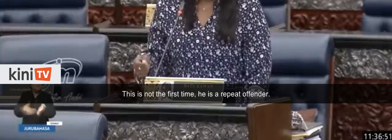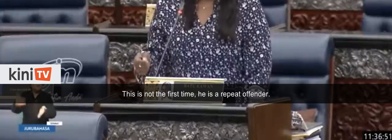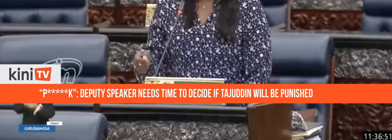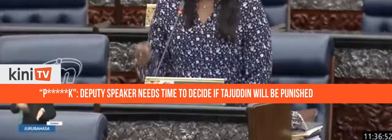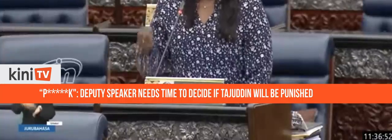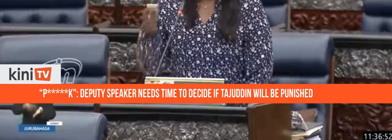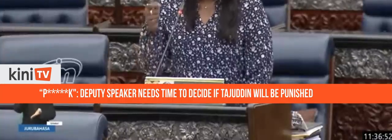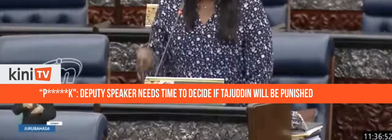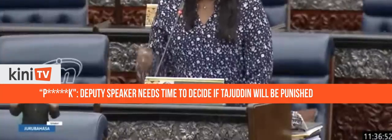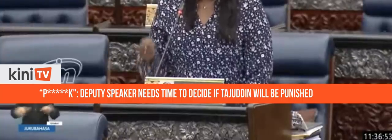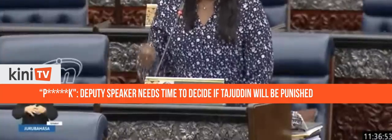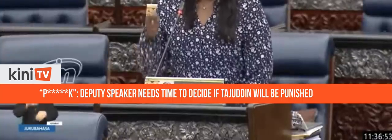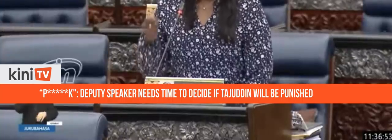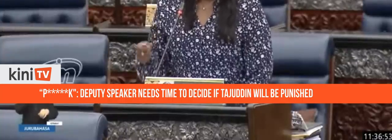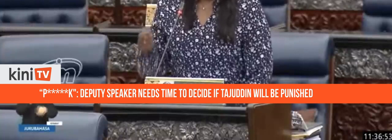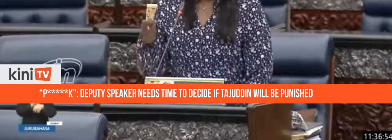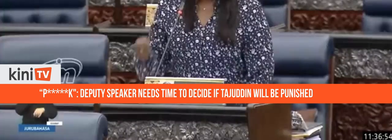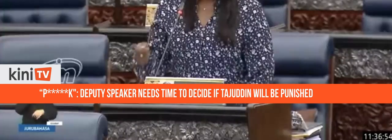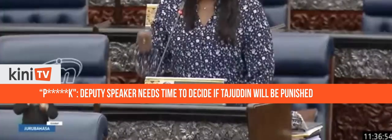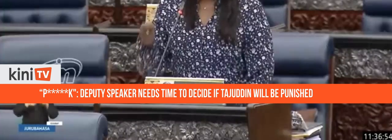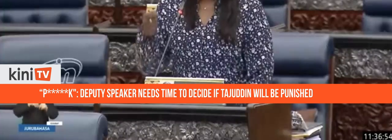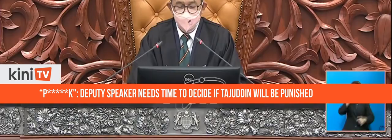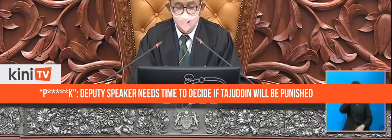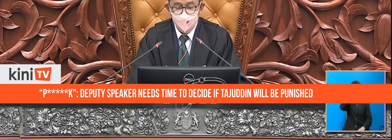offender. She said in the Dewan Rakyat today she was